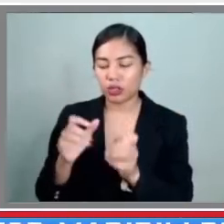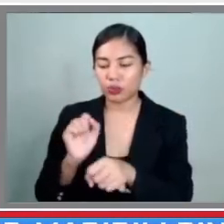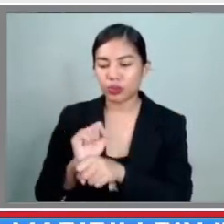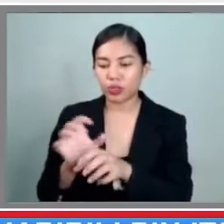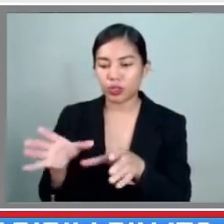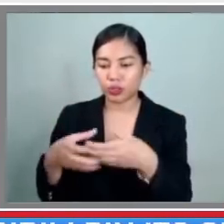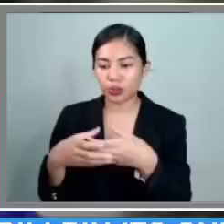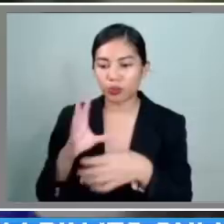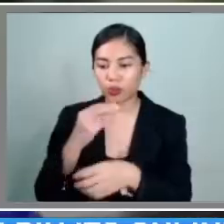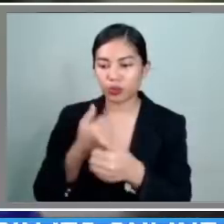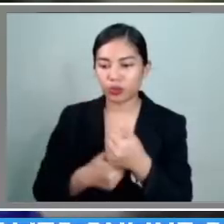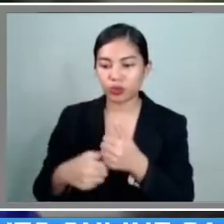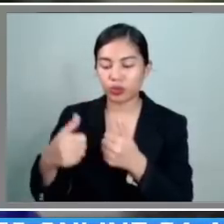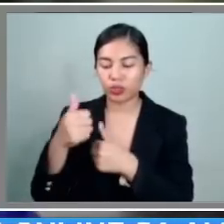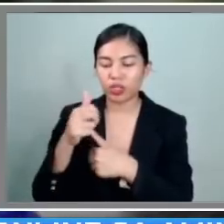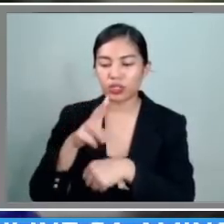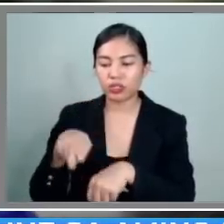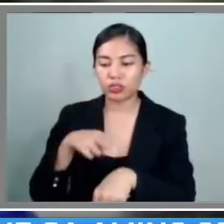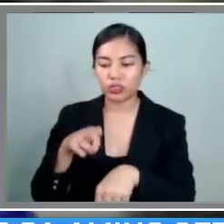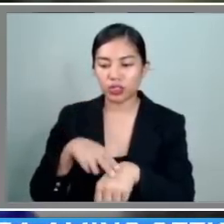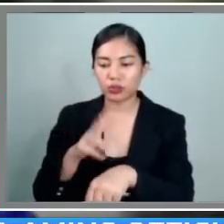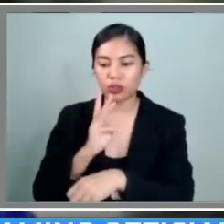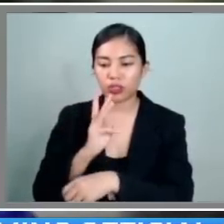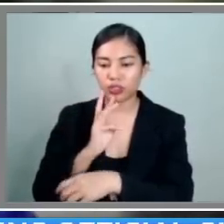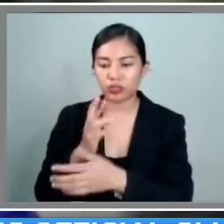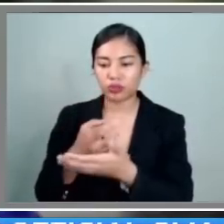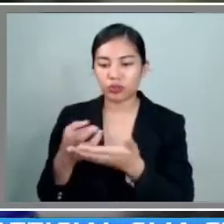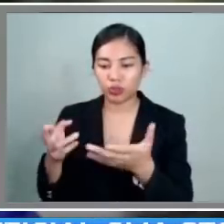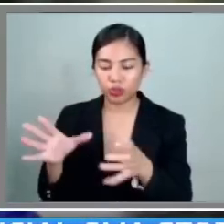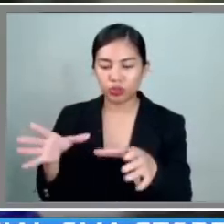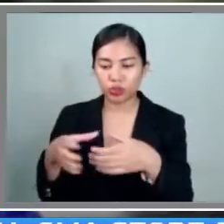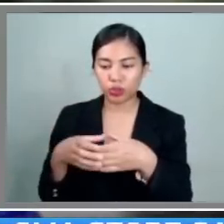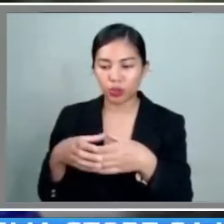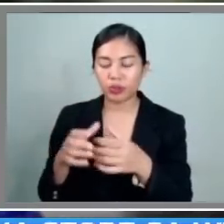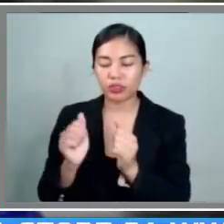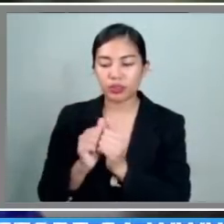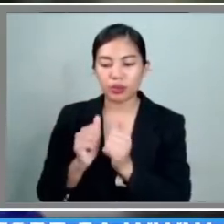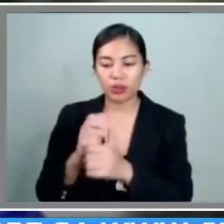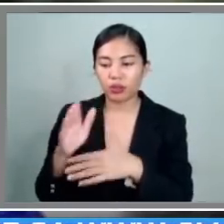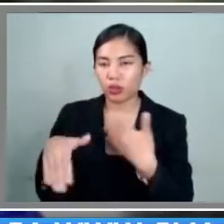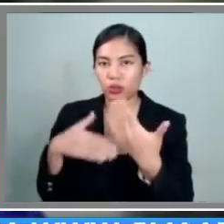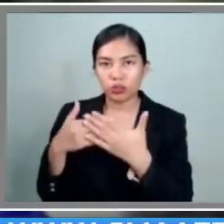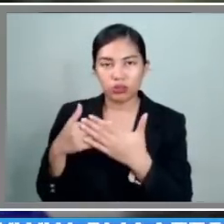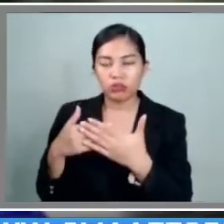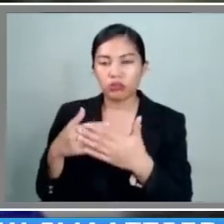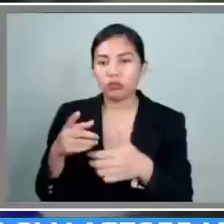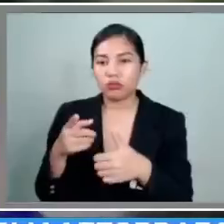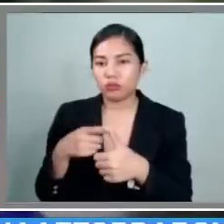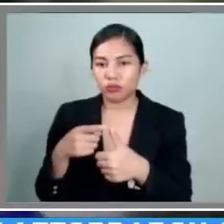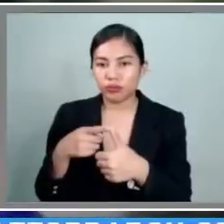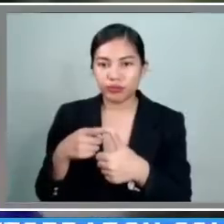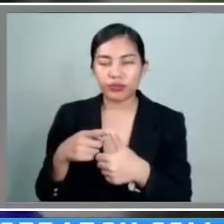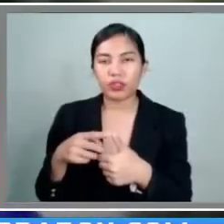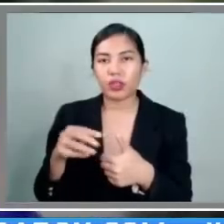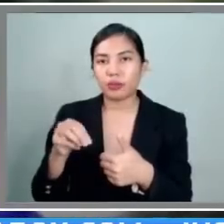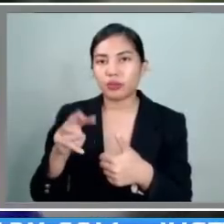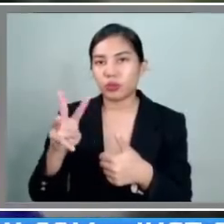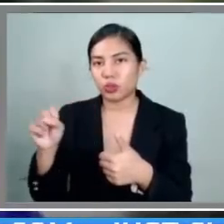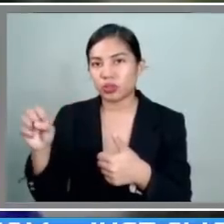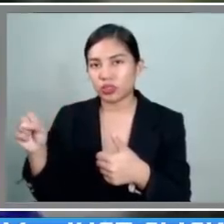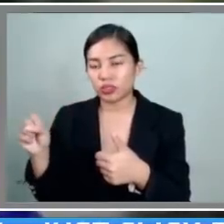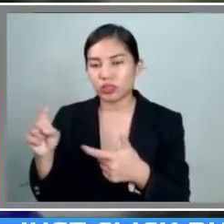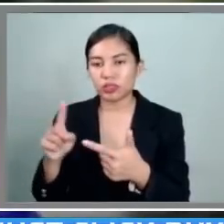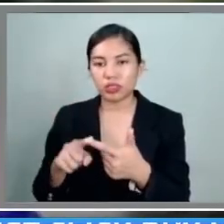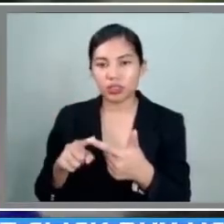Water Resources Board, kasama lahat ng stakeholders ng Angat Dam. So, kasama po dito ang MWSS, NIA